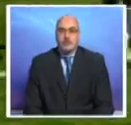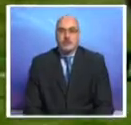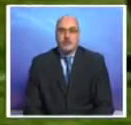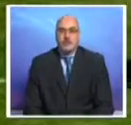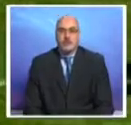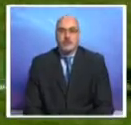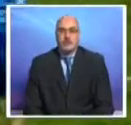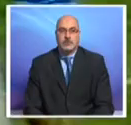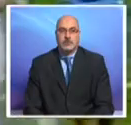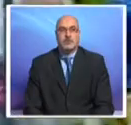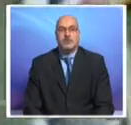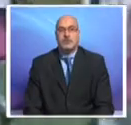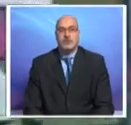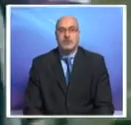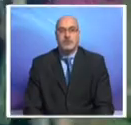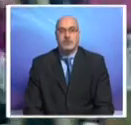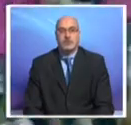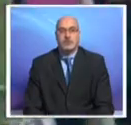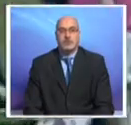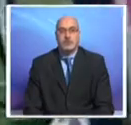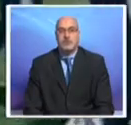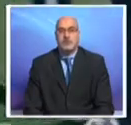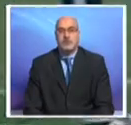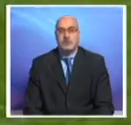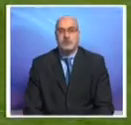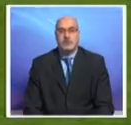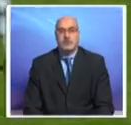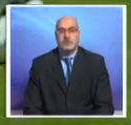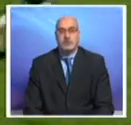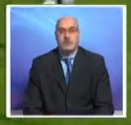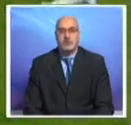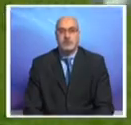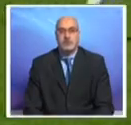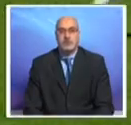À la 17e minute de jeu, Walid qui ouvre la marque Ali.